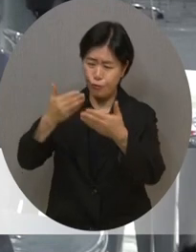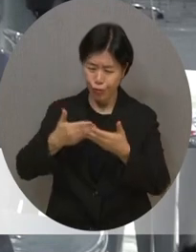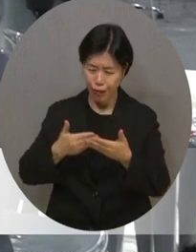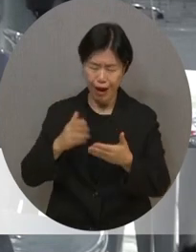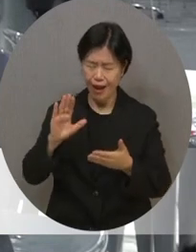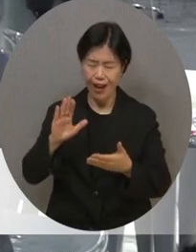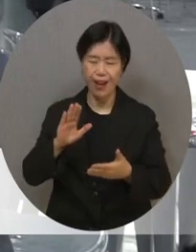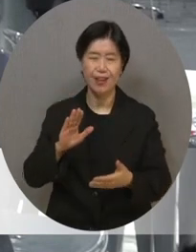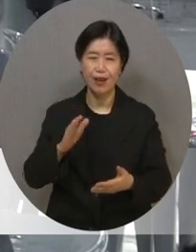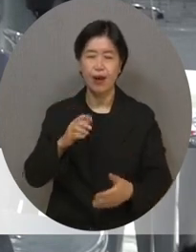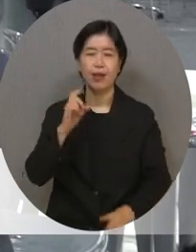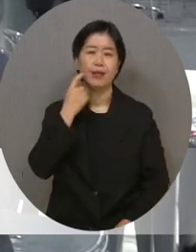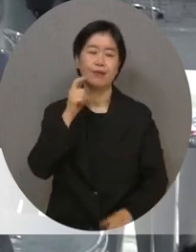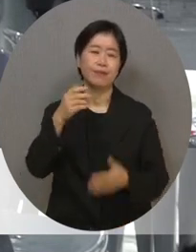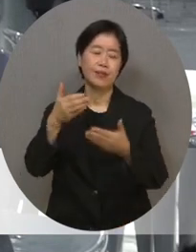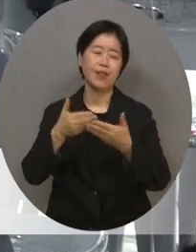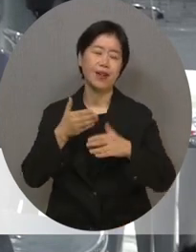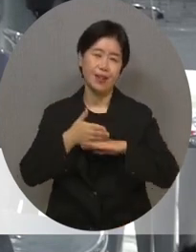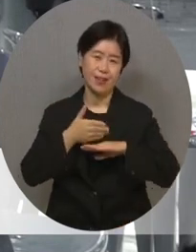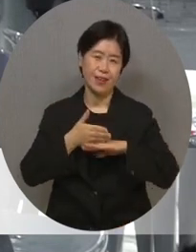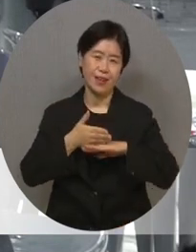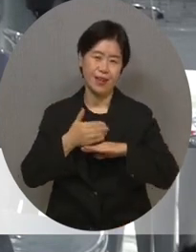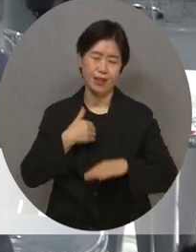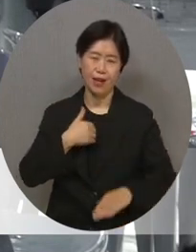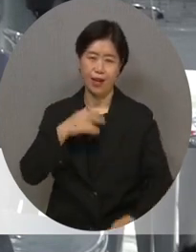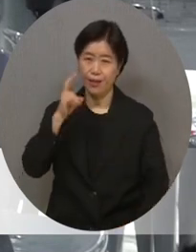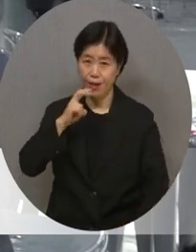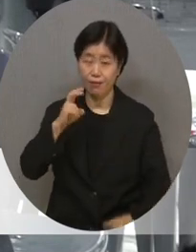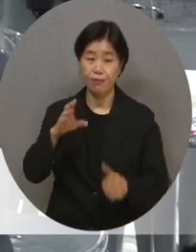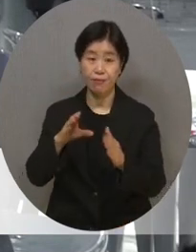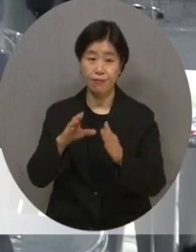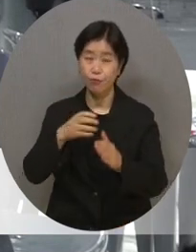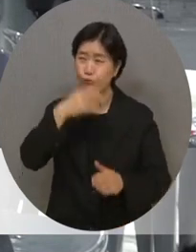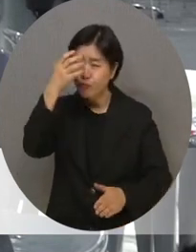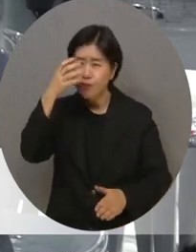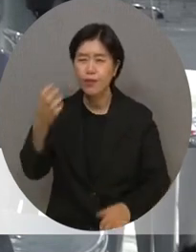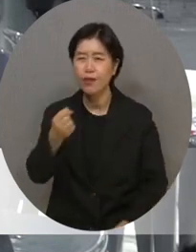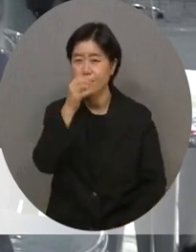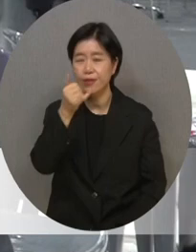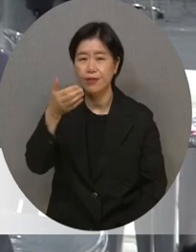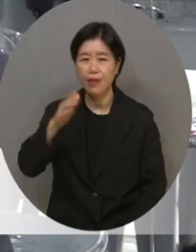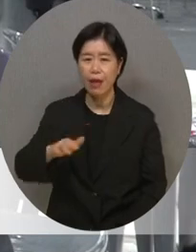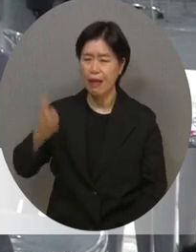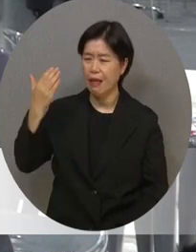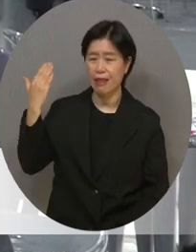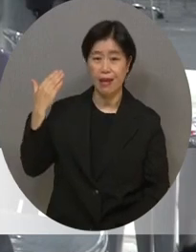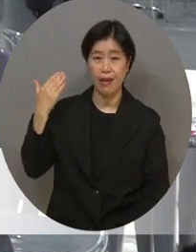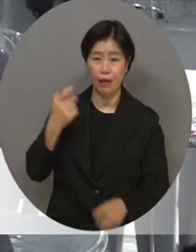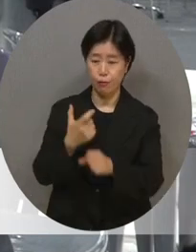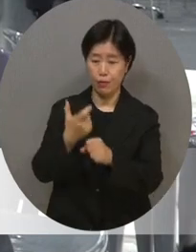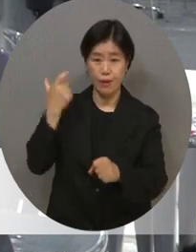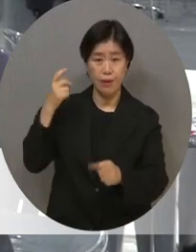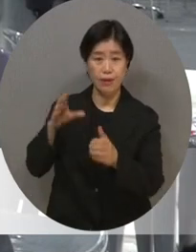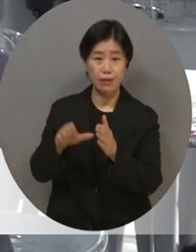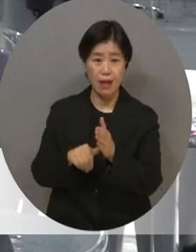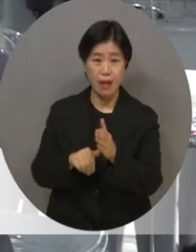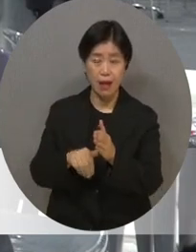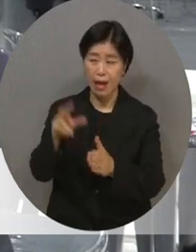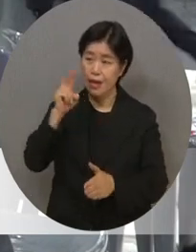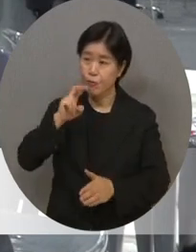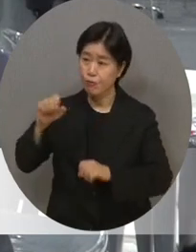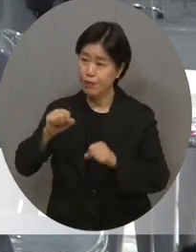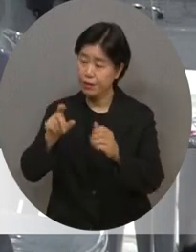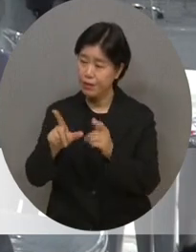주셔서 그래도 너무 영광입니다. 가수가 꿈이었었어요. 18살 때. 근데 그때는 60년 전에는 딴따라라고